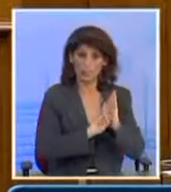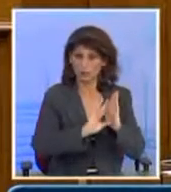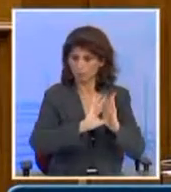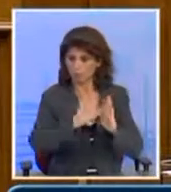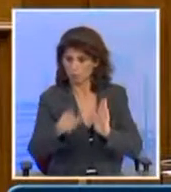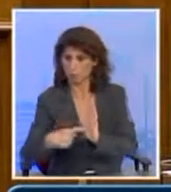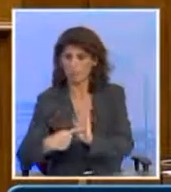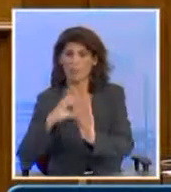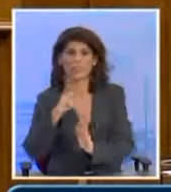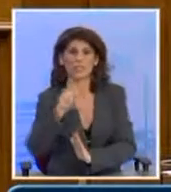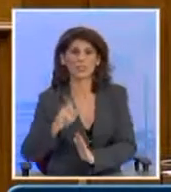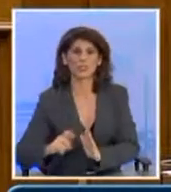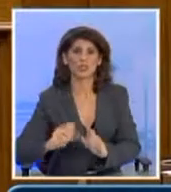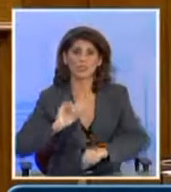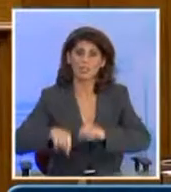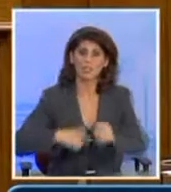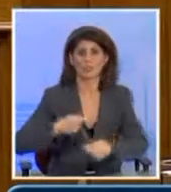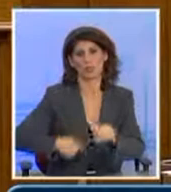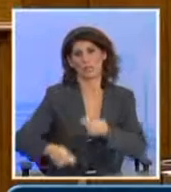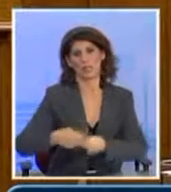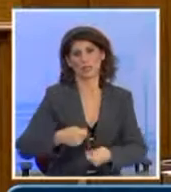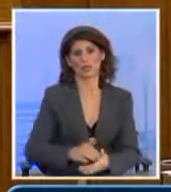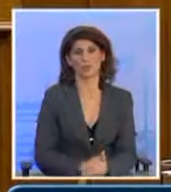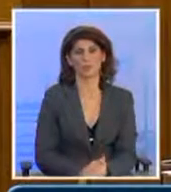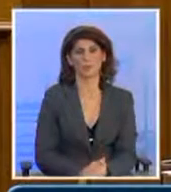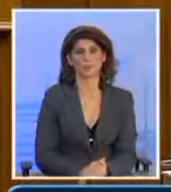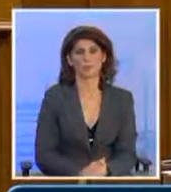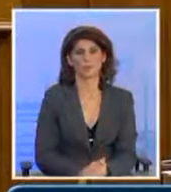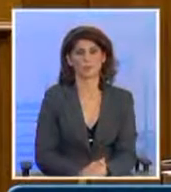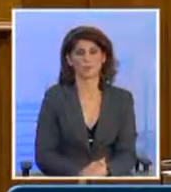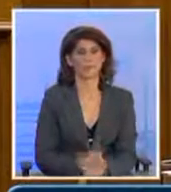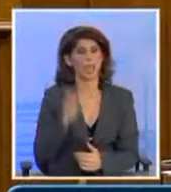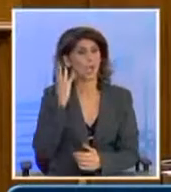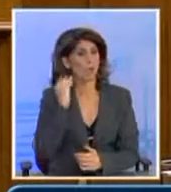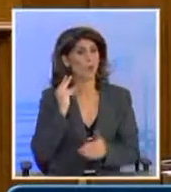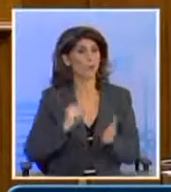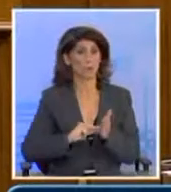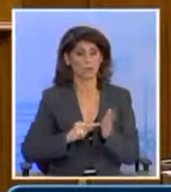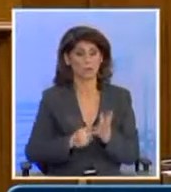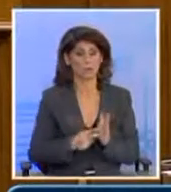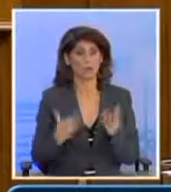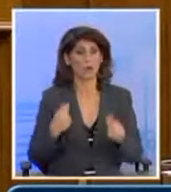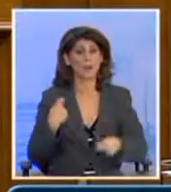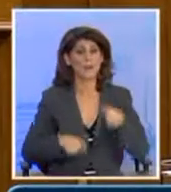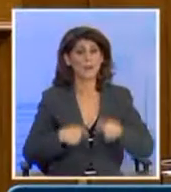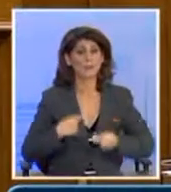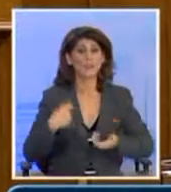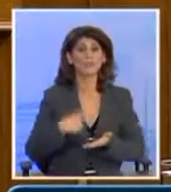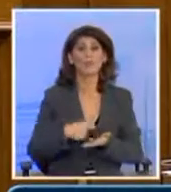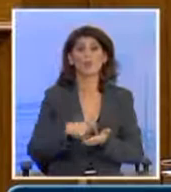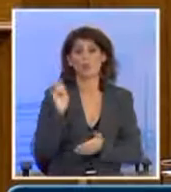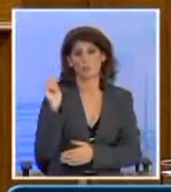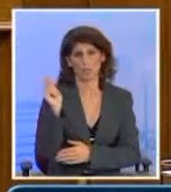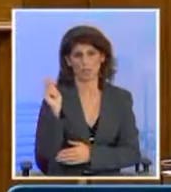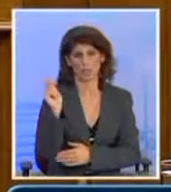πολιτών και στη δραστηριότητα των επιχειρήσεων. Ακούω επίσης με προσοχή πολλές διαμαρτυρίες για τη φορολογική